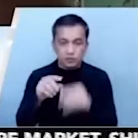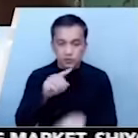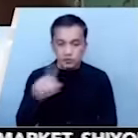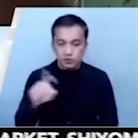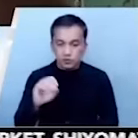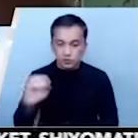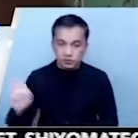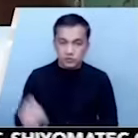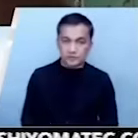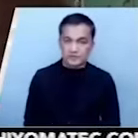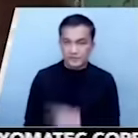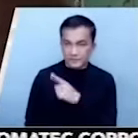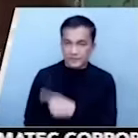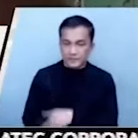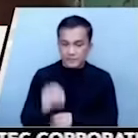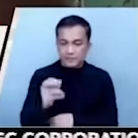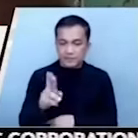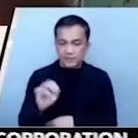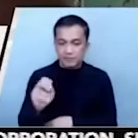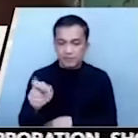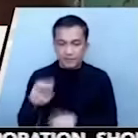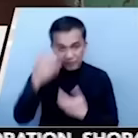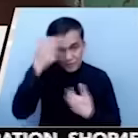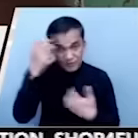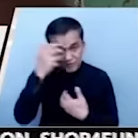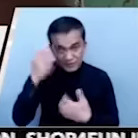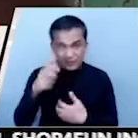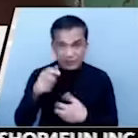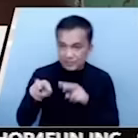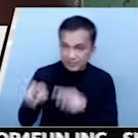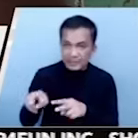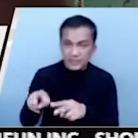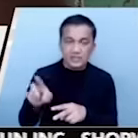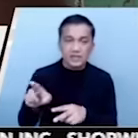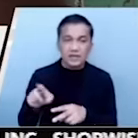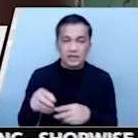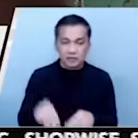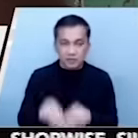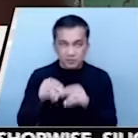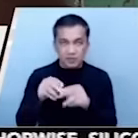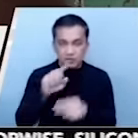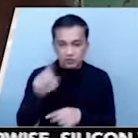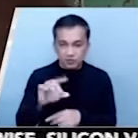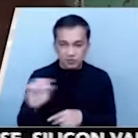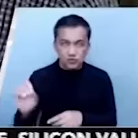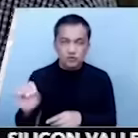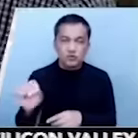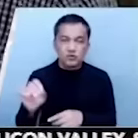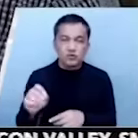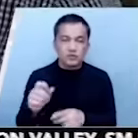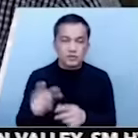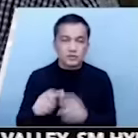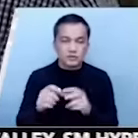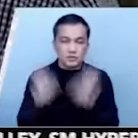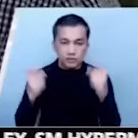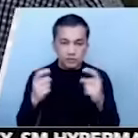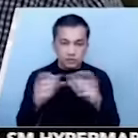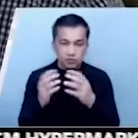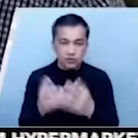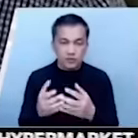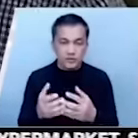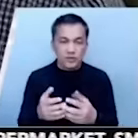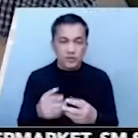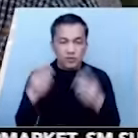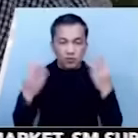the Orangutan sa mga nakita dito sa Malabon Zoo sa pagdiriwang ng World Wildlife Day. A lot of animals